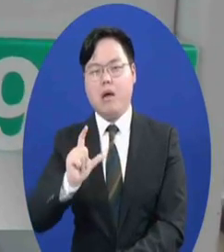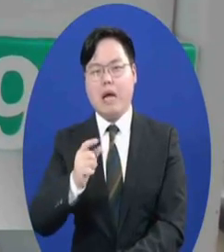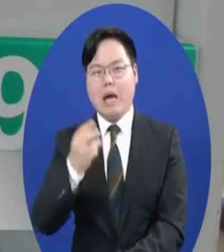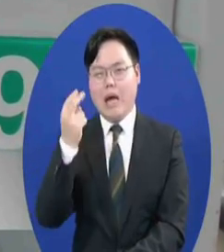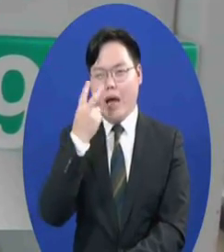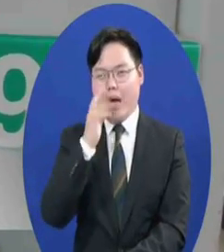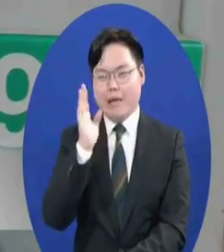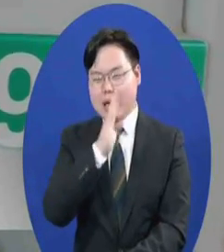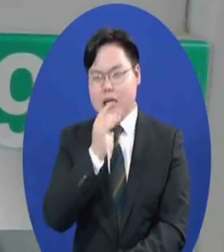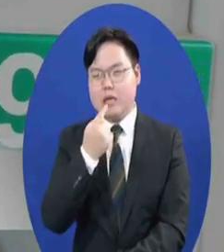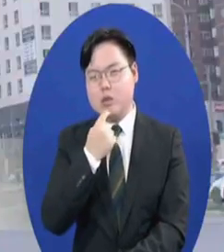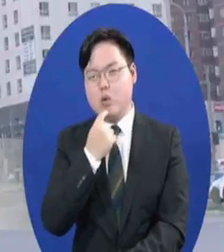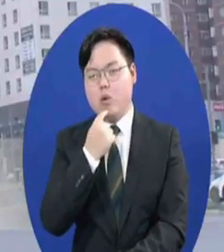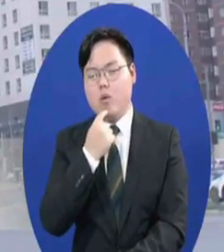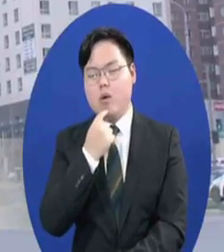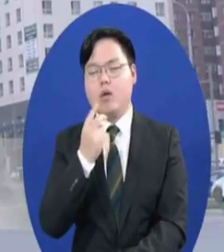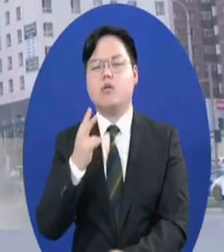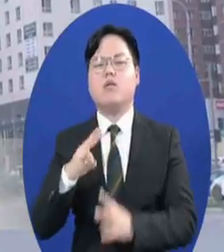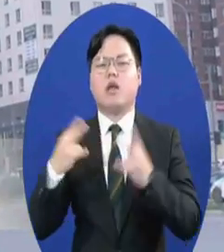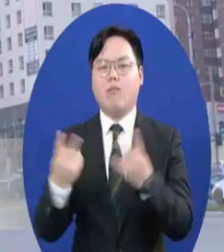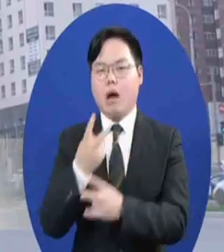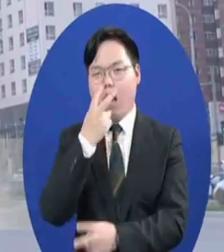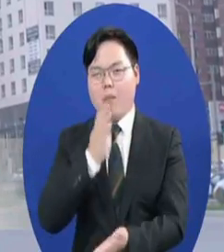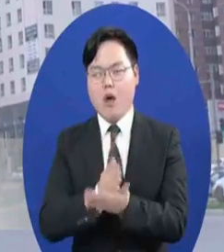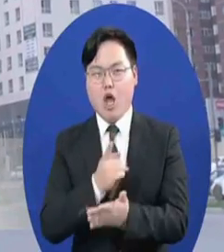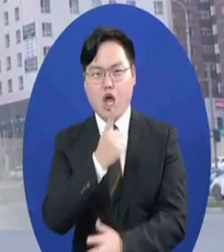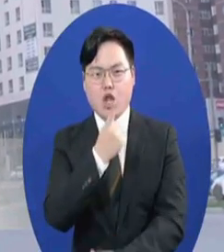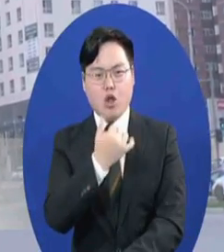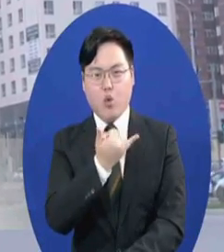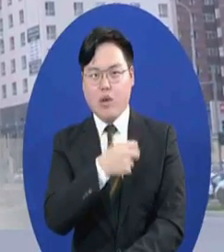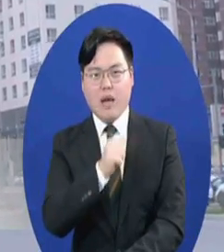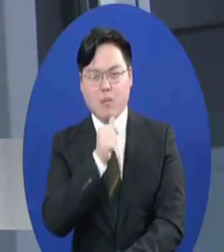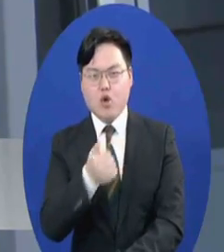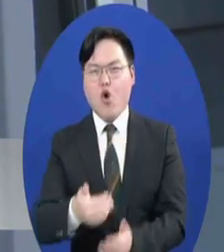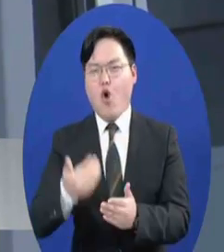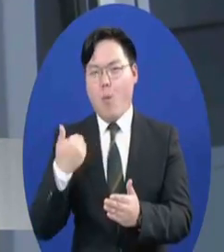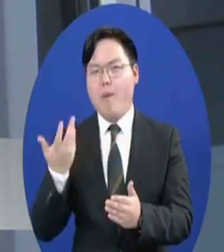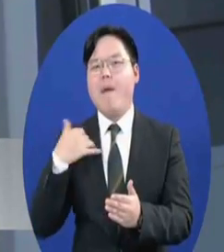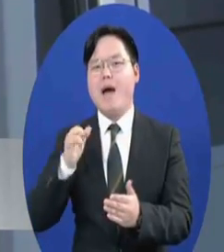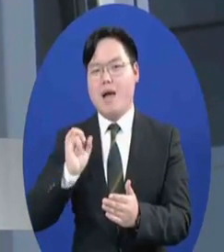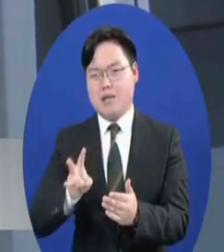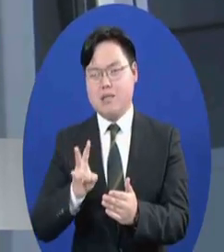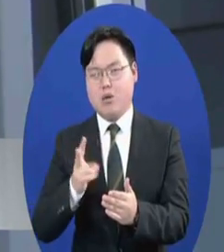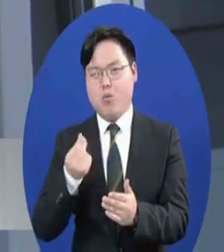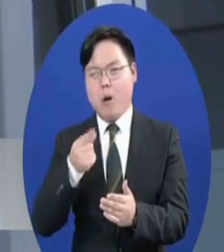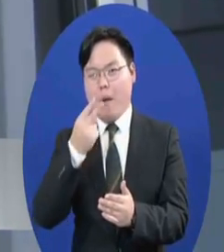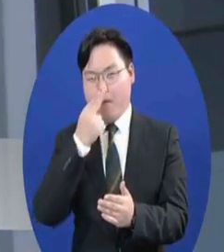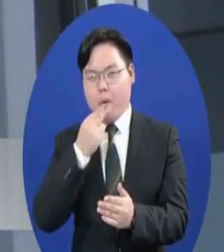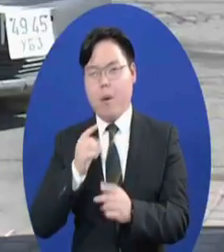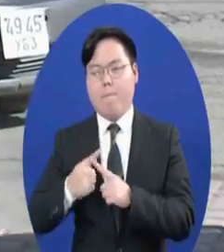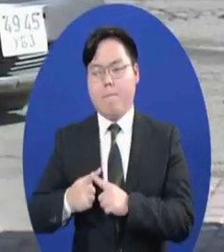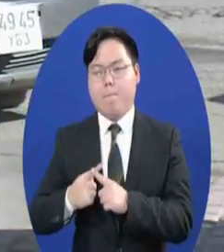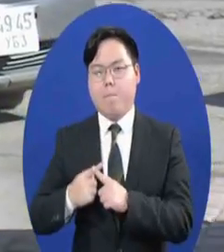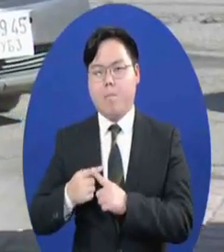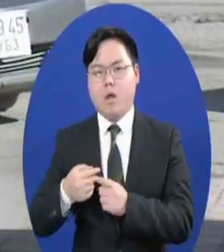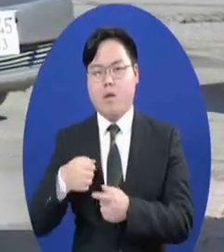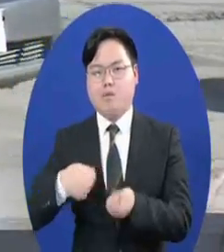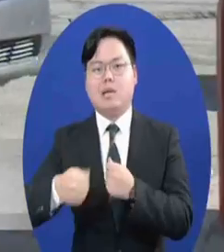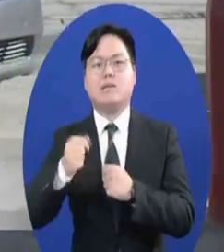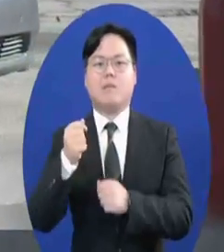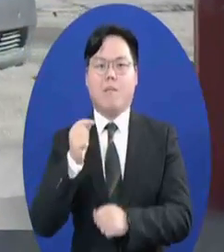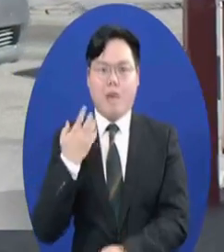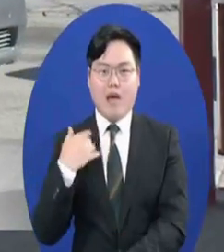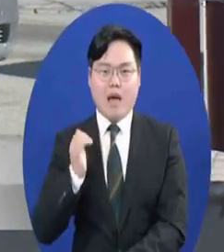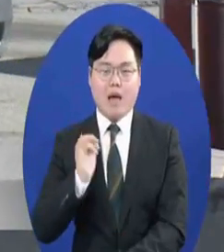гэх хардлагыг нийгэмд төрүүлээд байна. Өмнө нь нэг биш удаа ийм байдал үүсч үн нэмэгдэж байсан. Бидний очисон Петровсын шатхуун